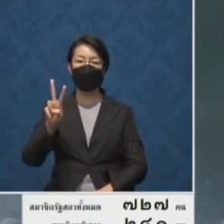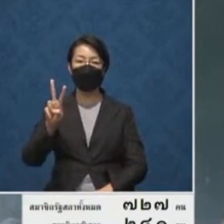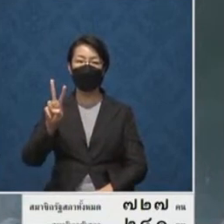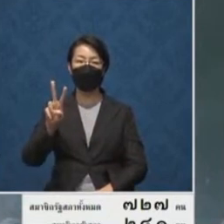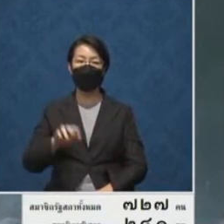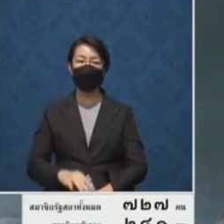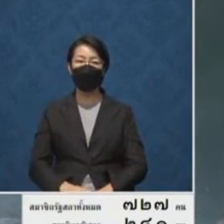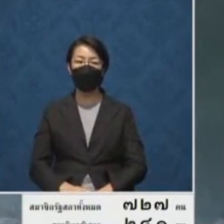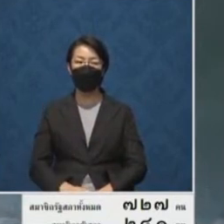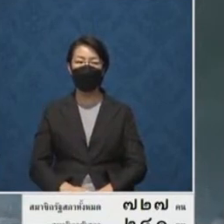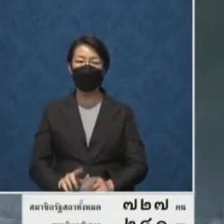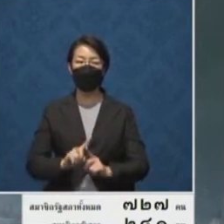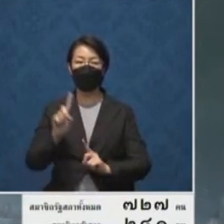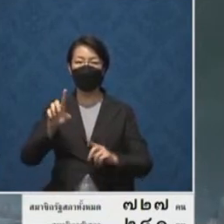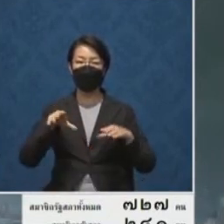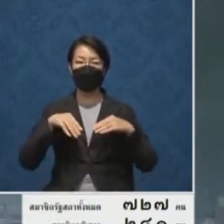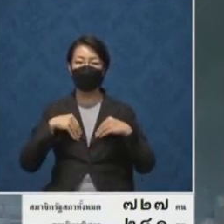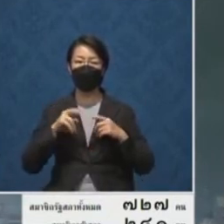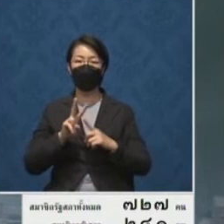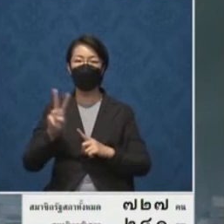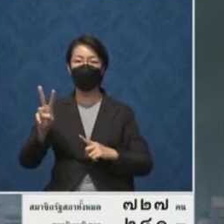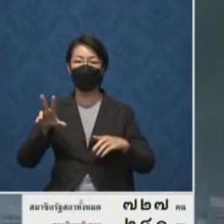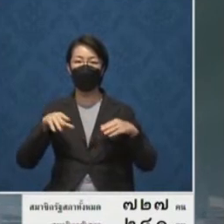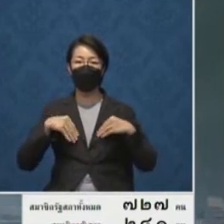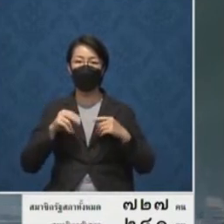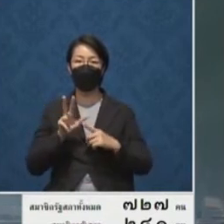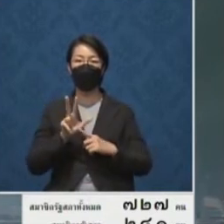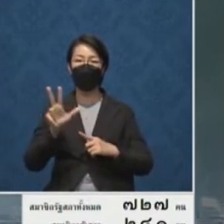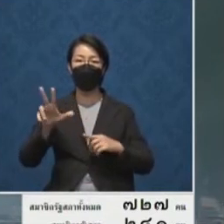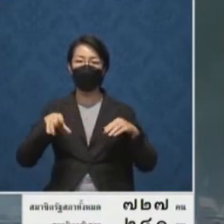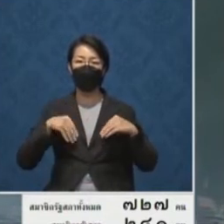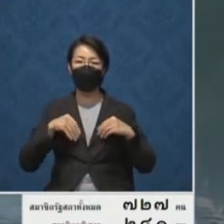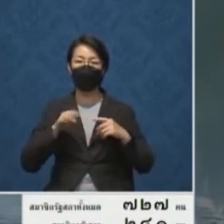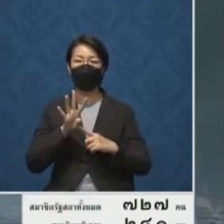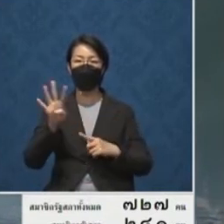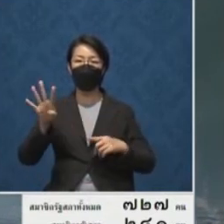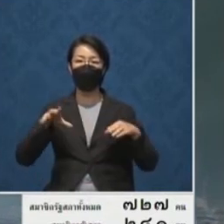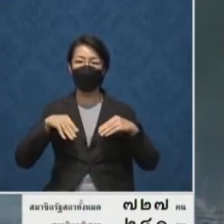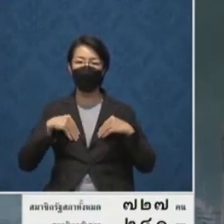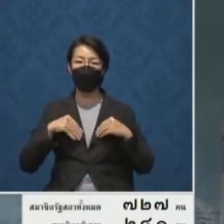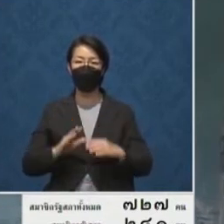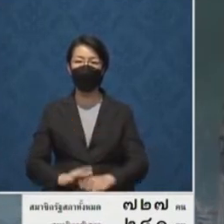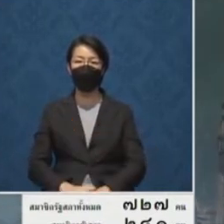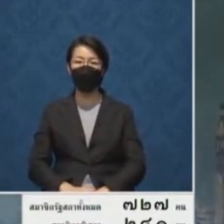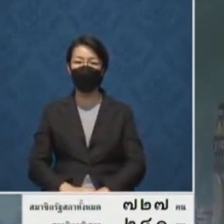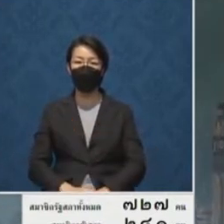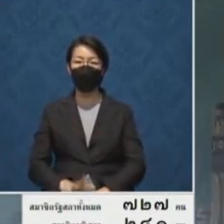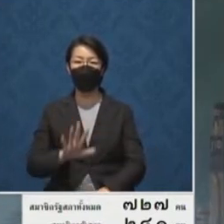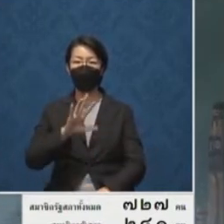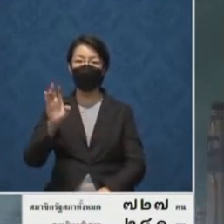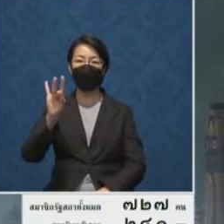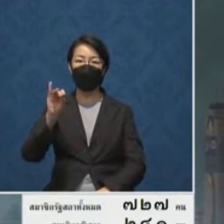582นายสวัสดิ์เผ่าประธาน 1รับหลักการ2รับหลักการ3รับหลักการ4รับหลักการครับ